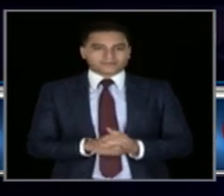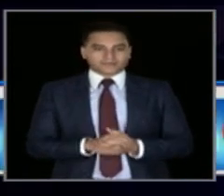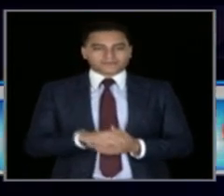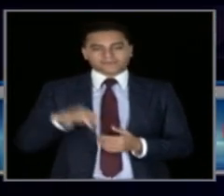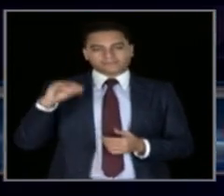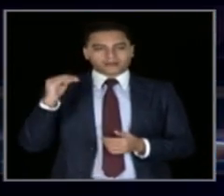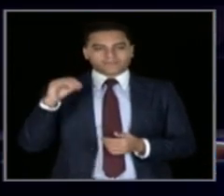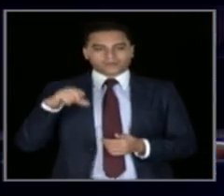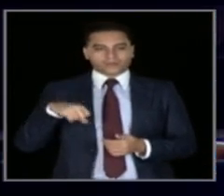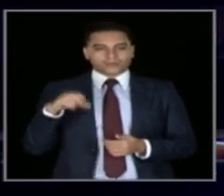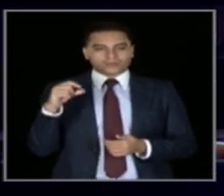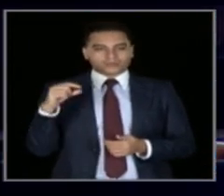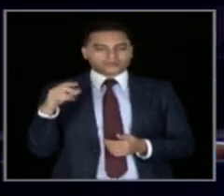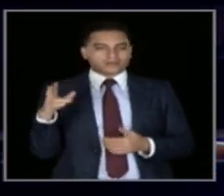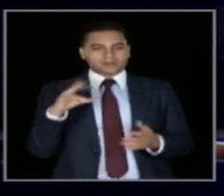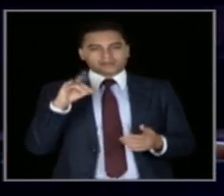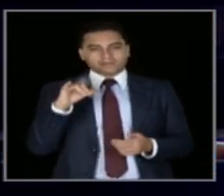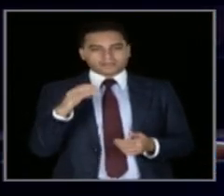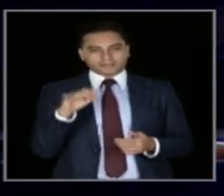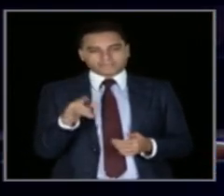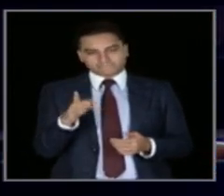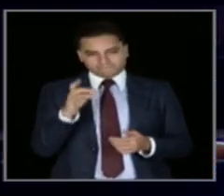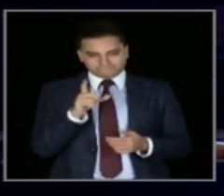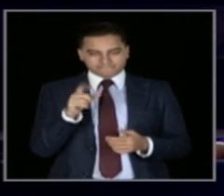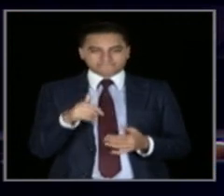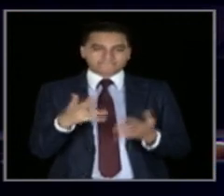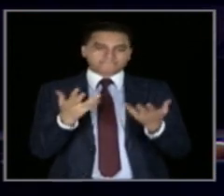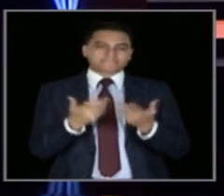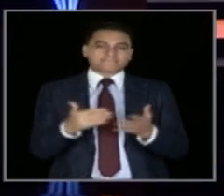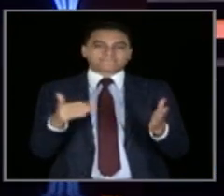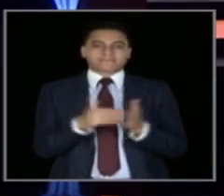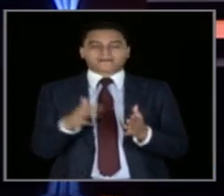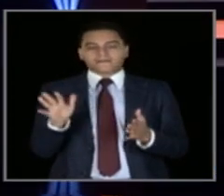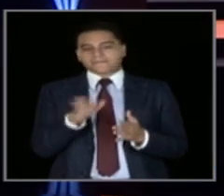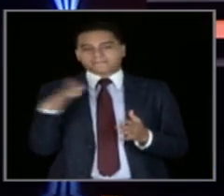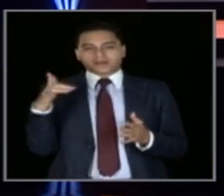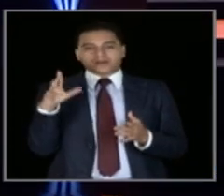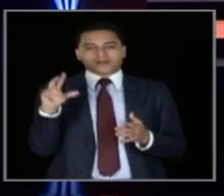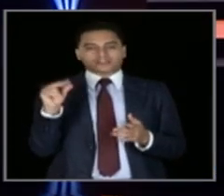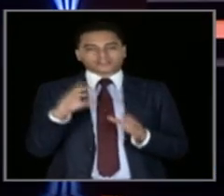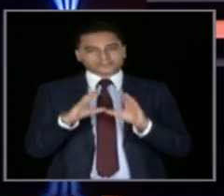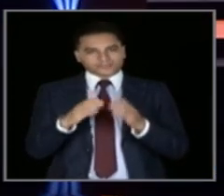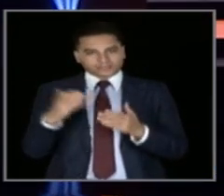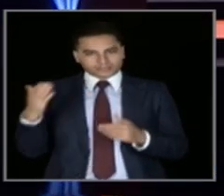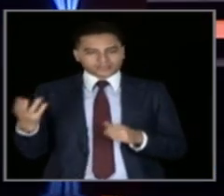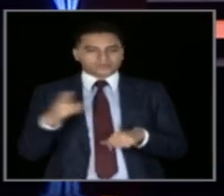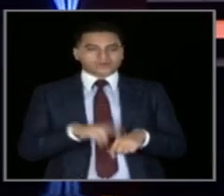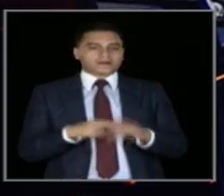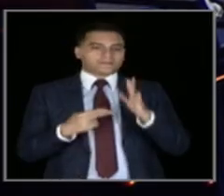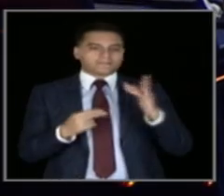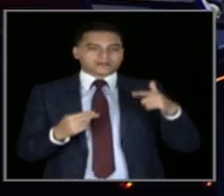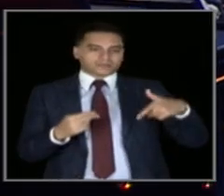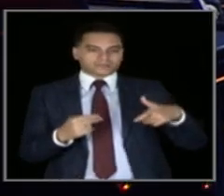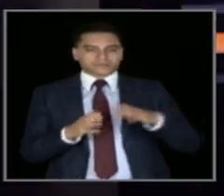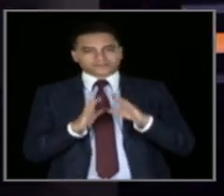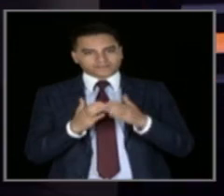محمود المليجي إجابة صحيحة. النتيجة في نهاية المباراة 120 الطواحين،